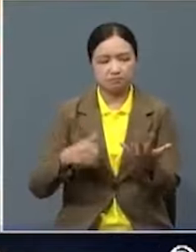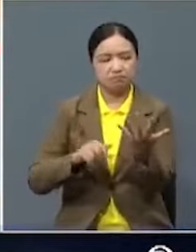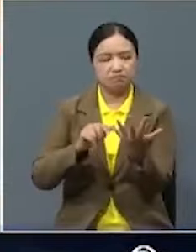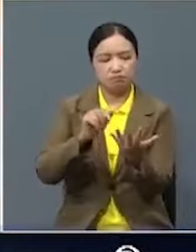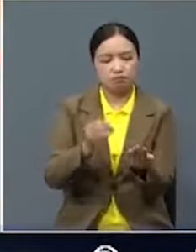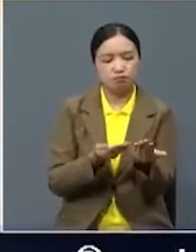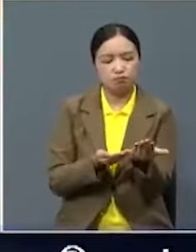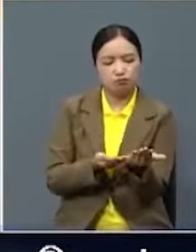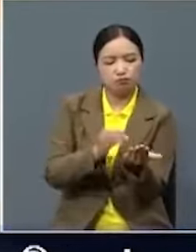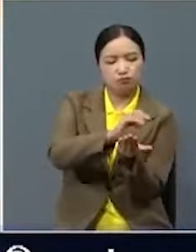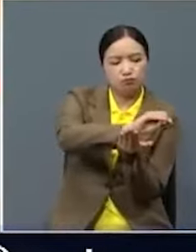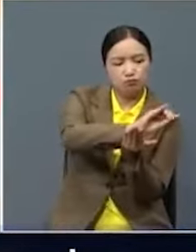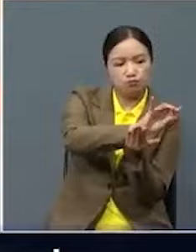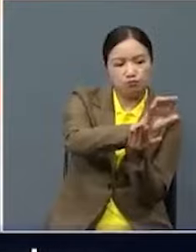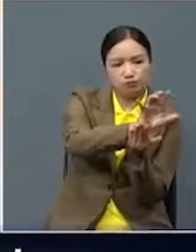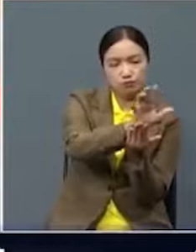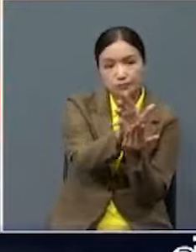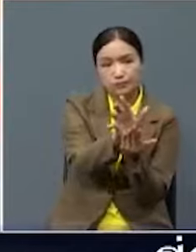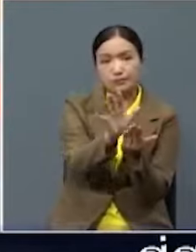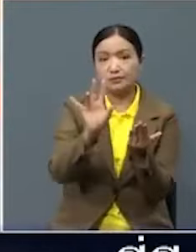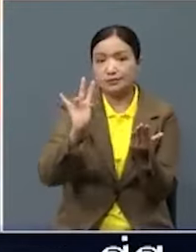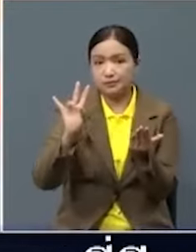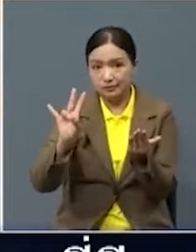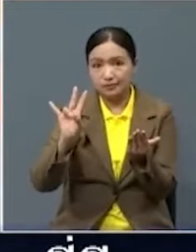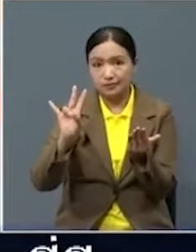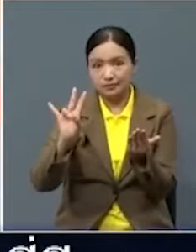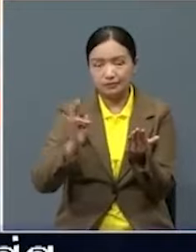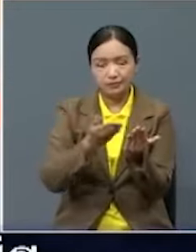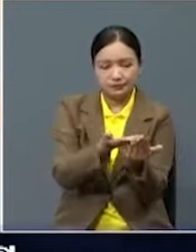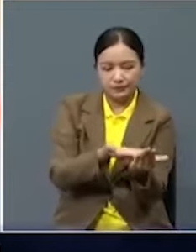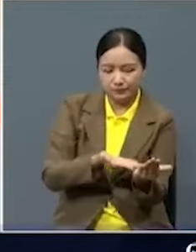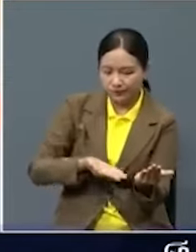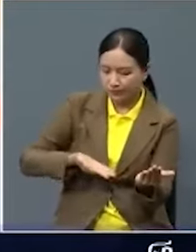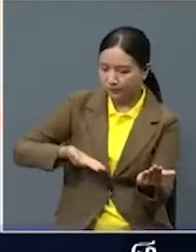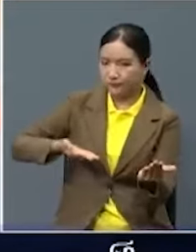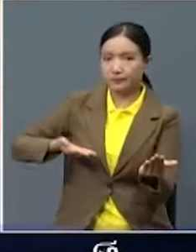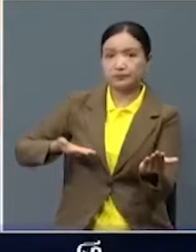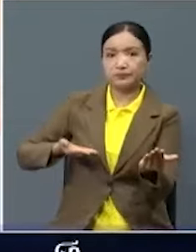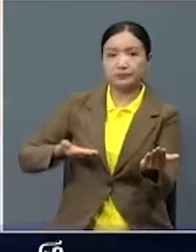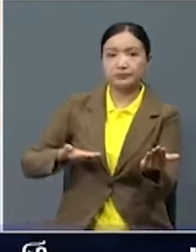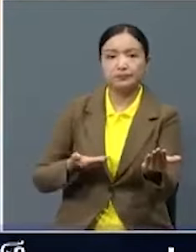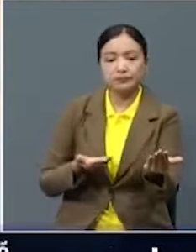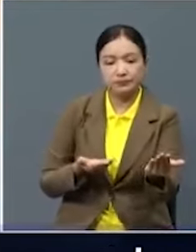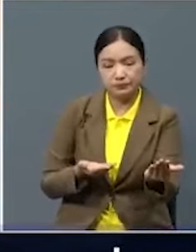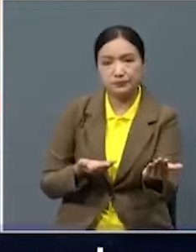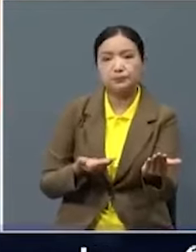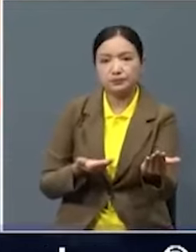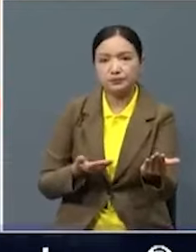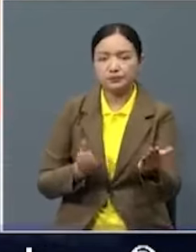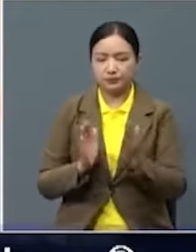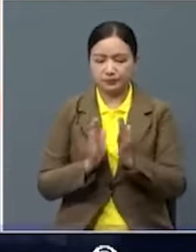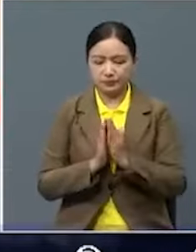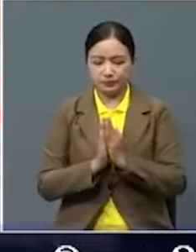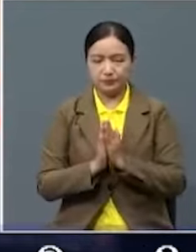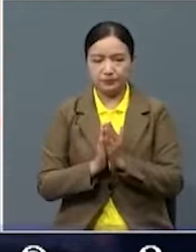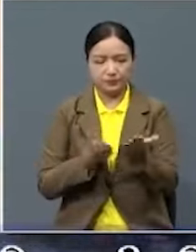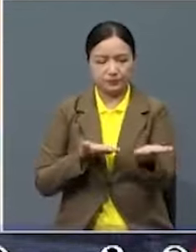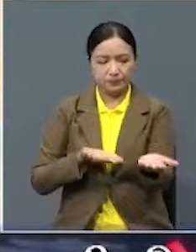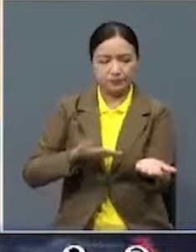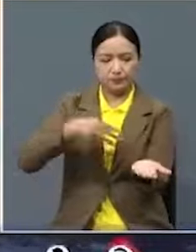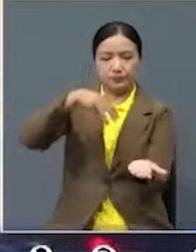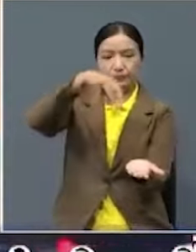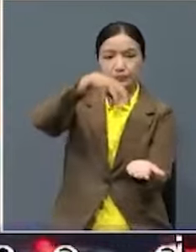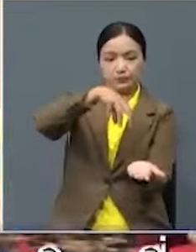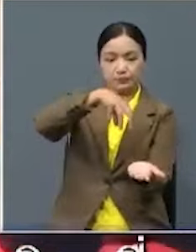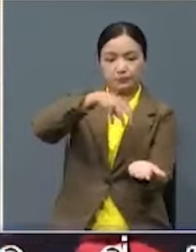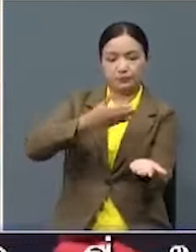หรือพญานาคเจ็ดเศียรกลางลำเรือทอดบุษบกใช้ประดิษฐานพระพุทธรูปหรือผ้าพักกฐิน